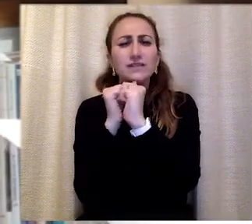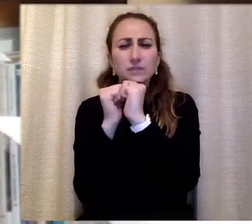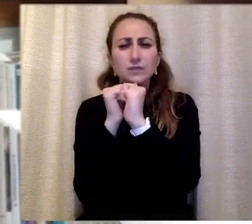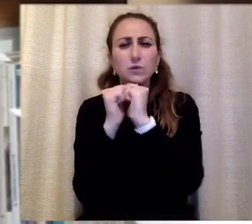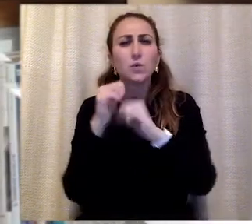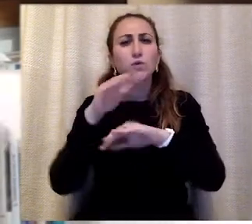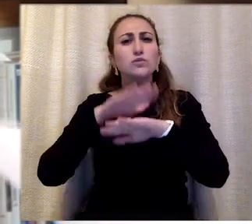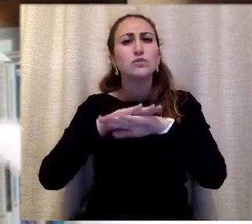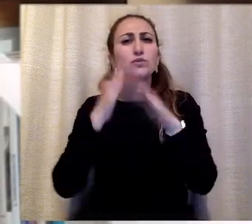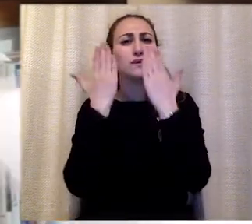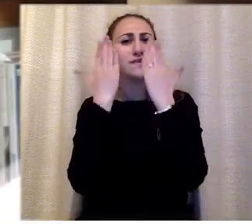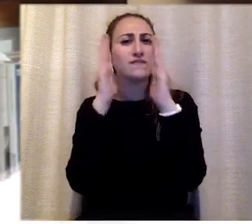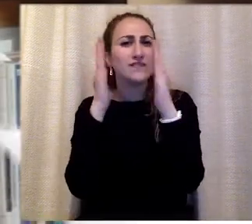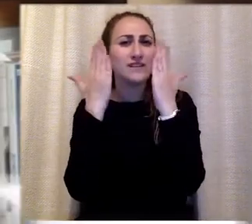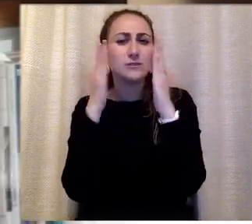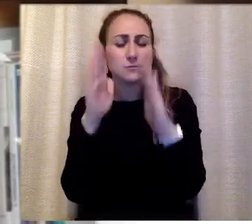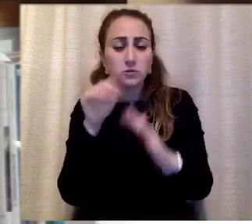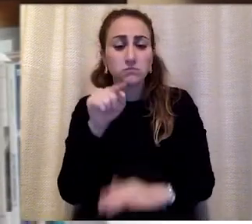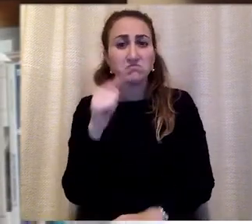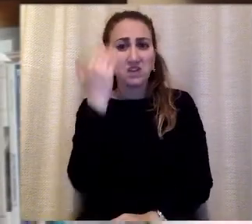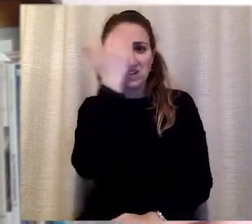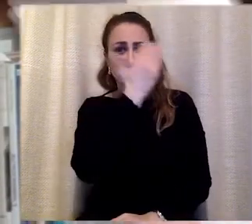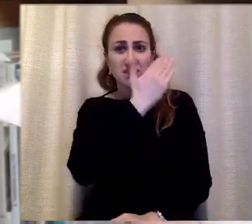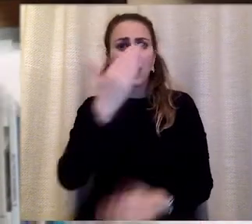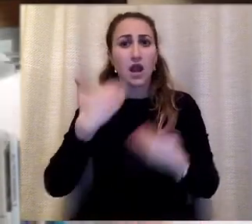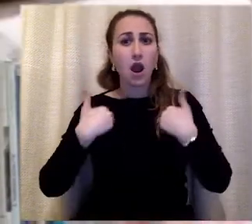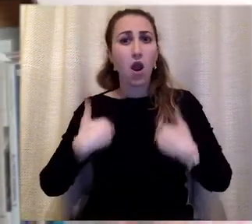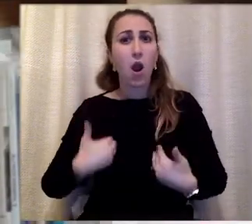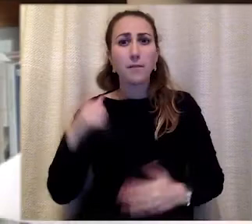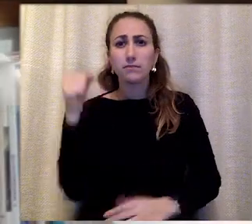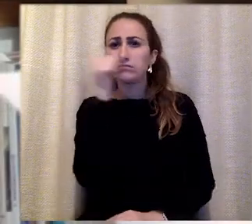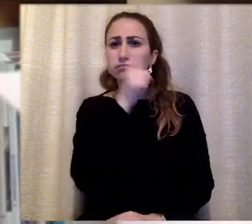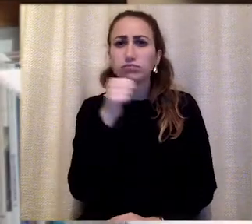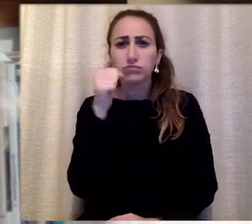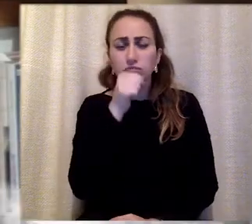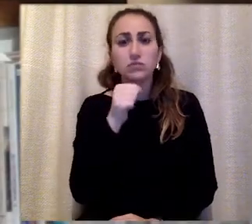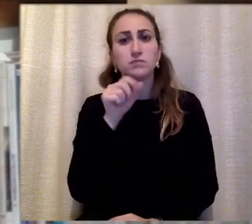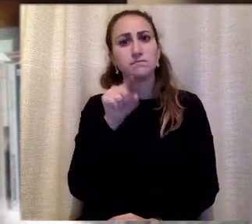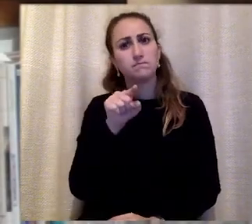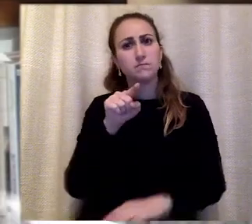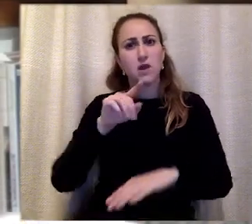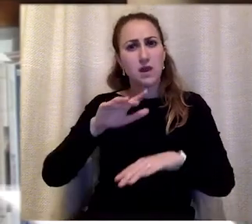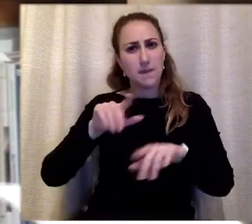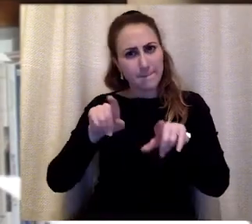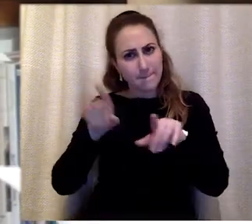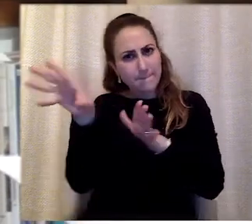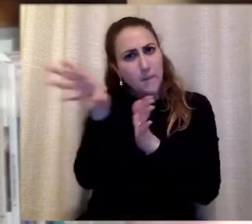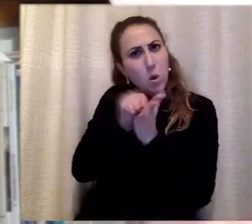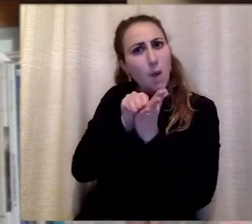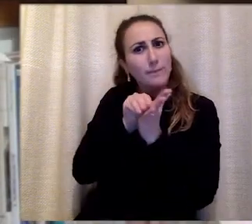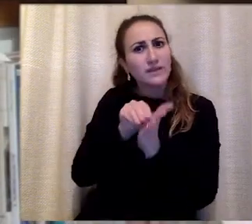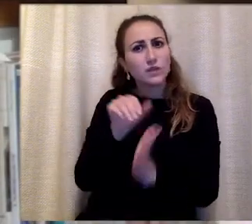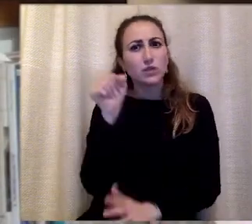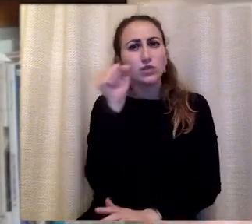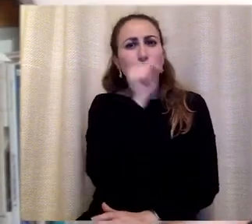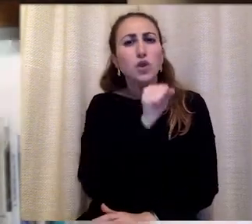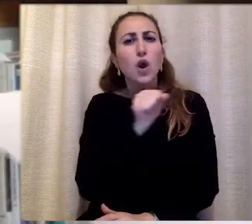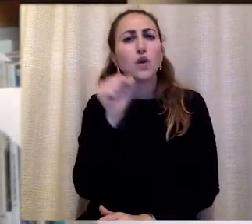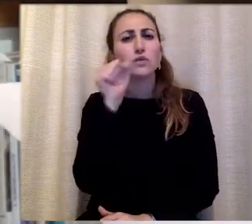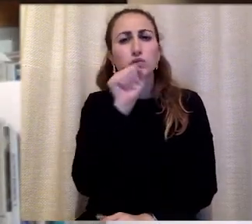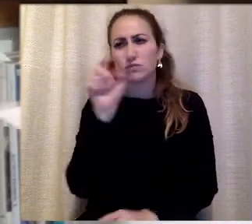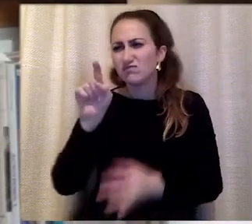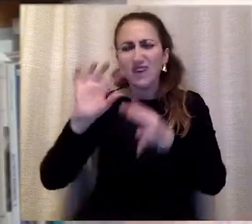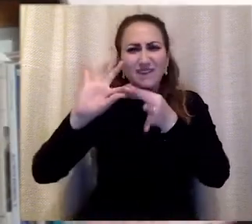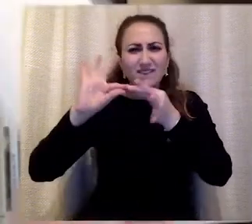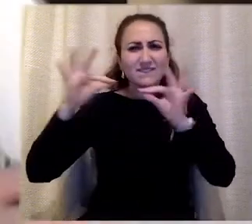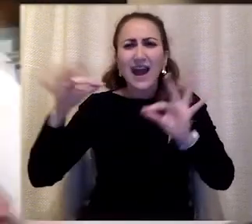avait repris le chant qui dit que Dieu tient la terre dans ses mains. Et puis, suite à lui,